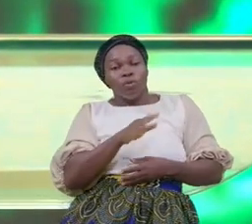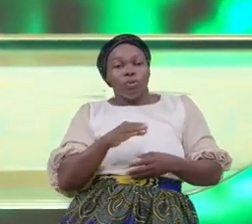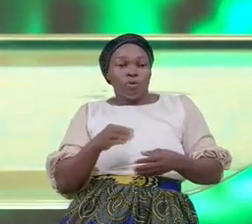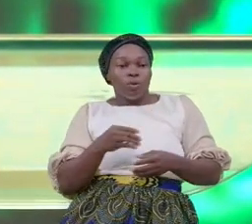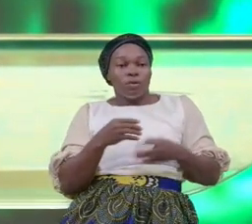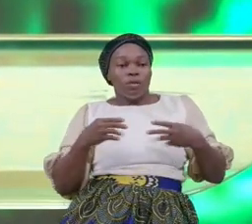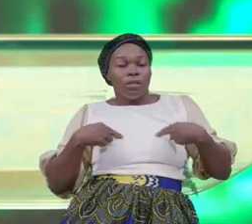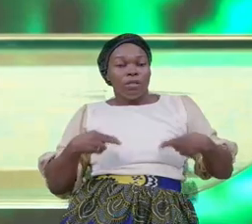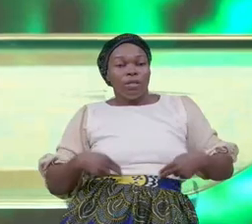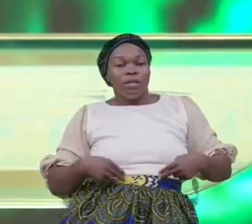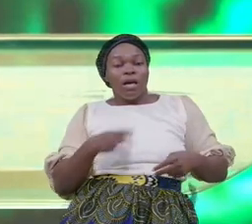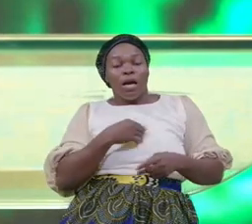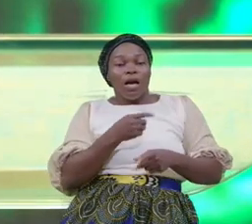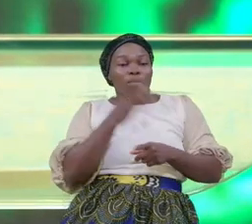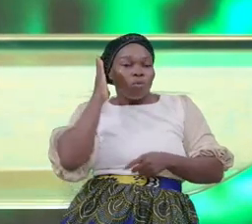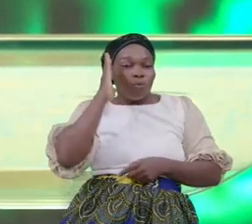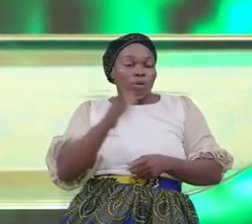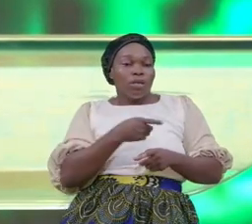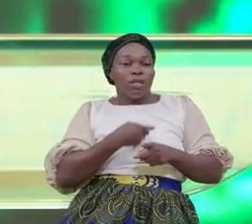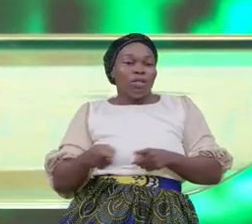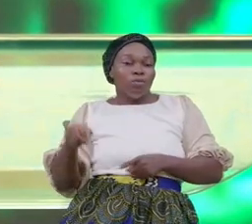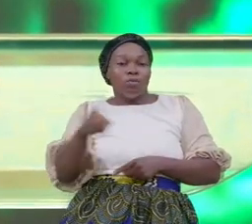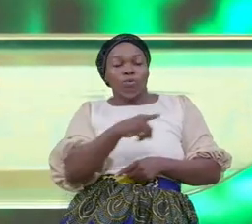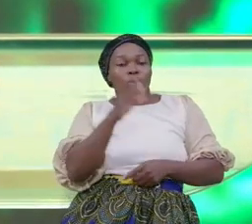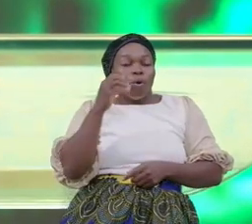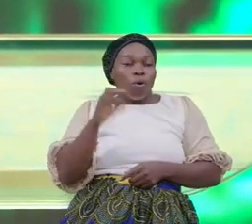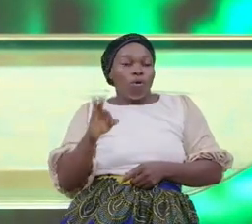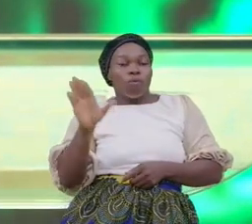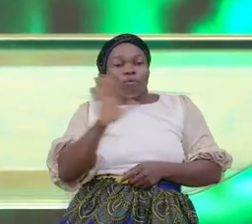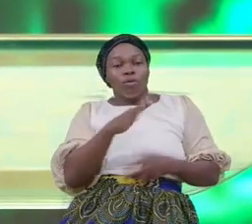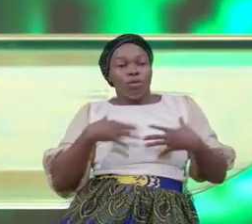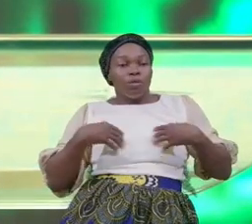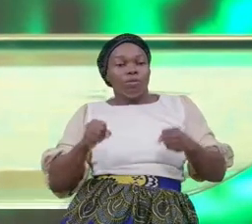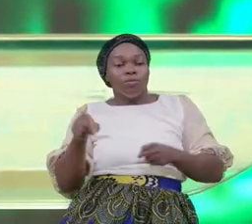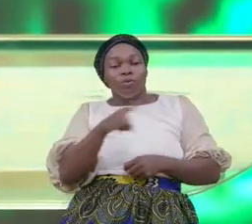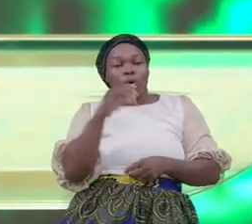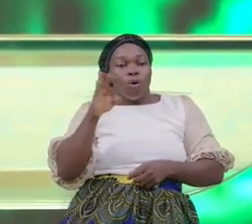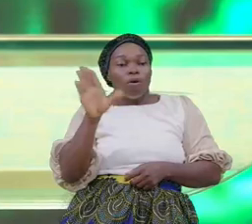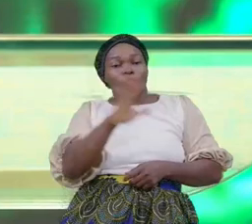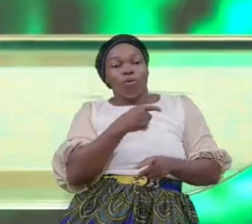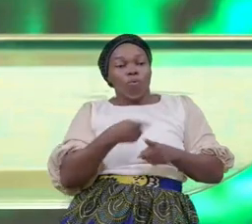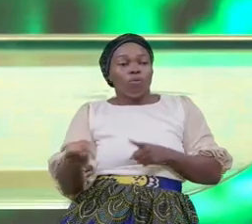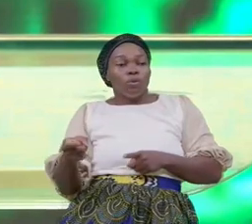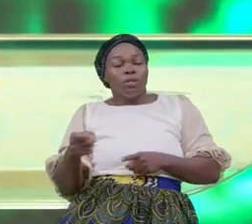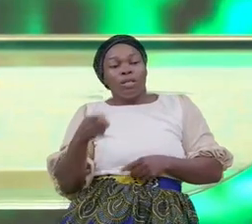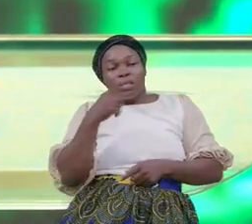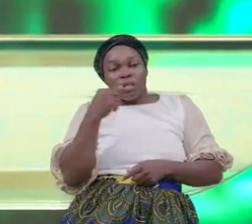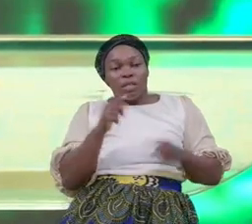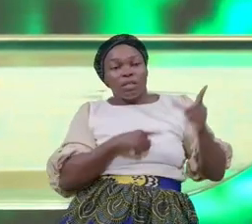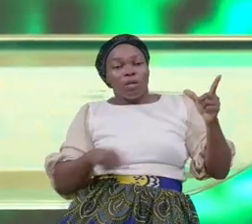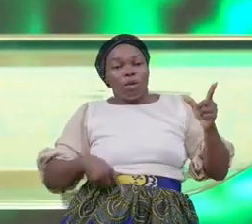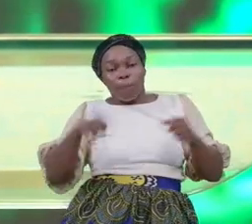Je panserai tes plaies, dit l'Éternel. Car il t'appelle